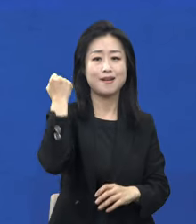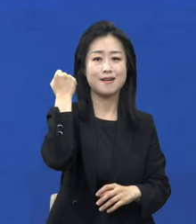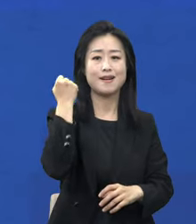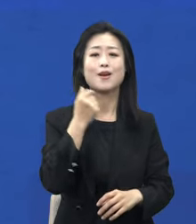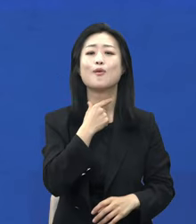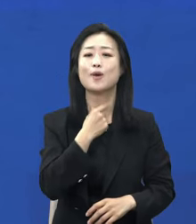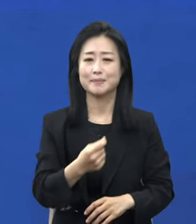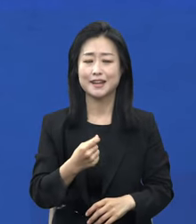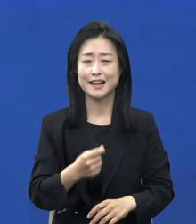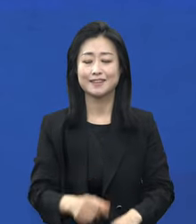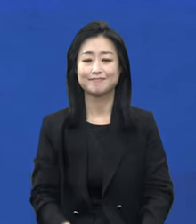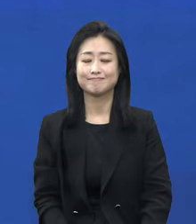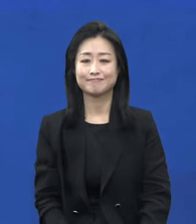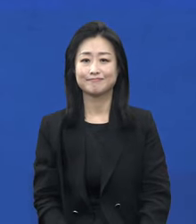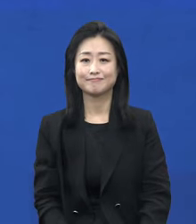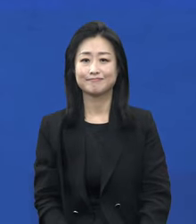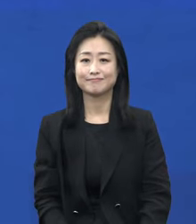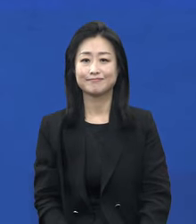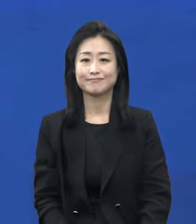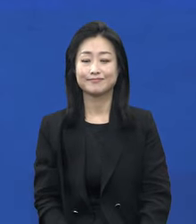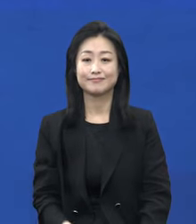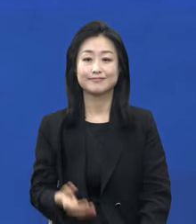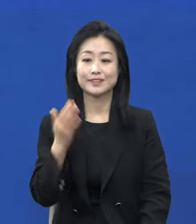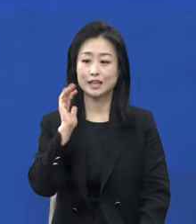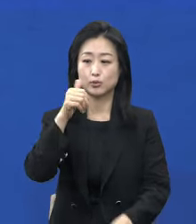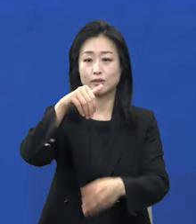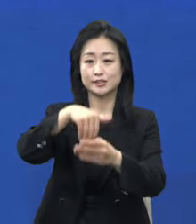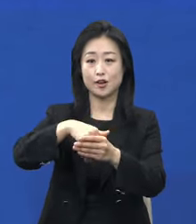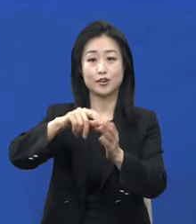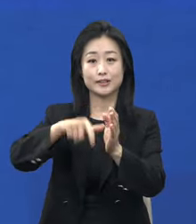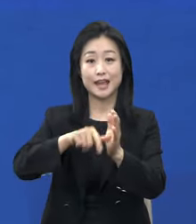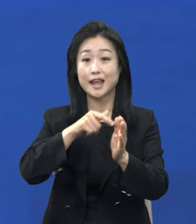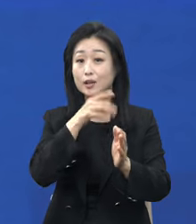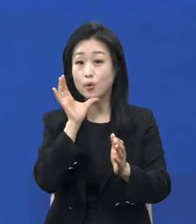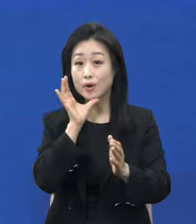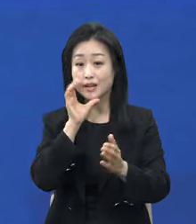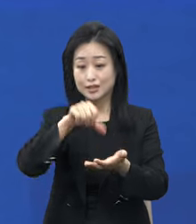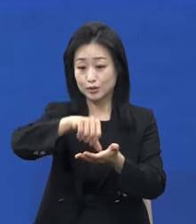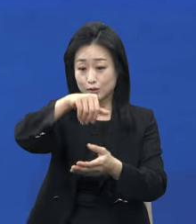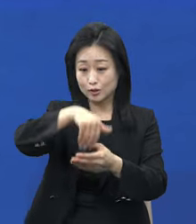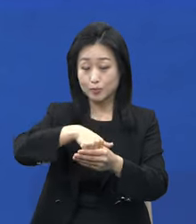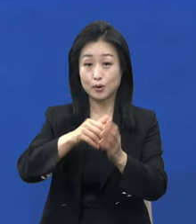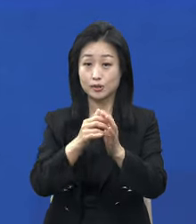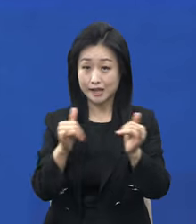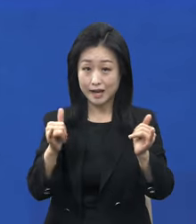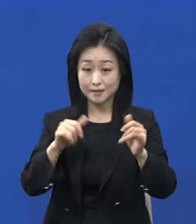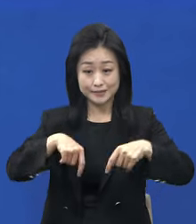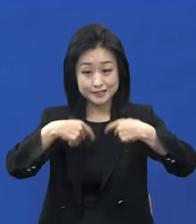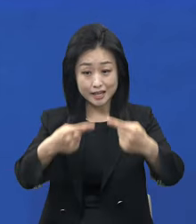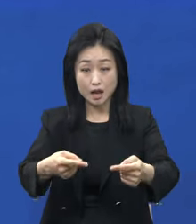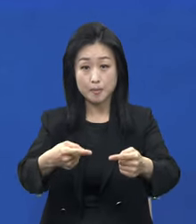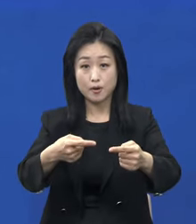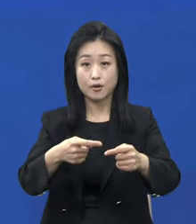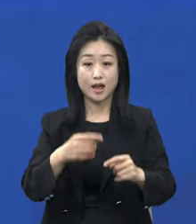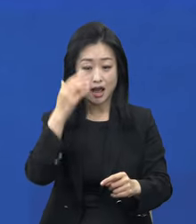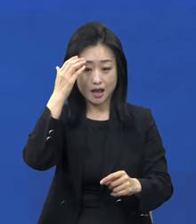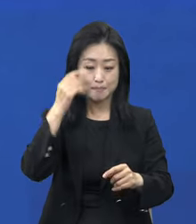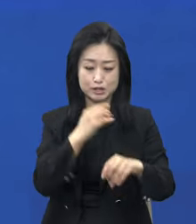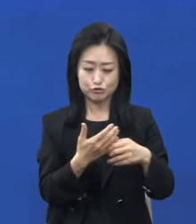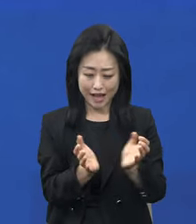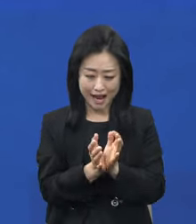득표하도록 만들어내겠습니다. 지난 대선에서 노인 유권자의 추정 득표율이 우리 당이